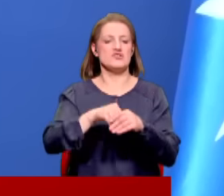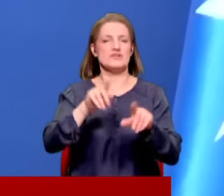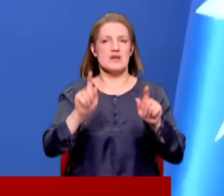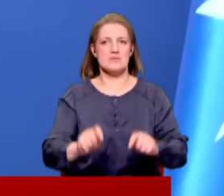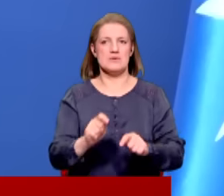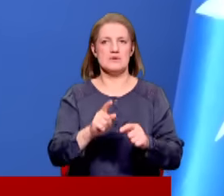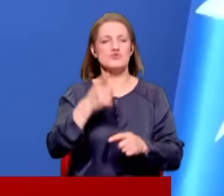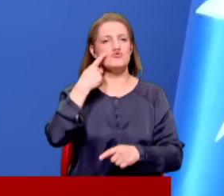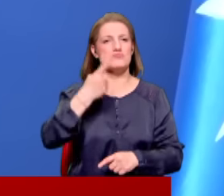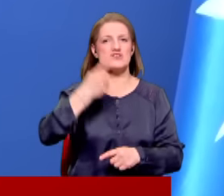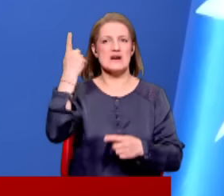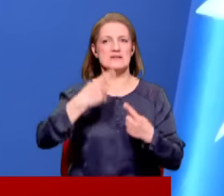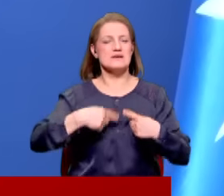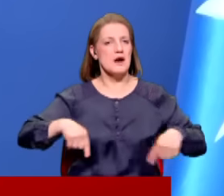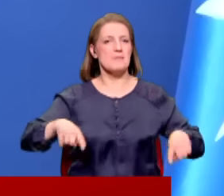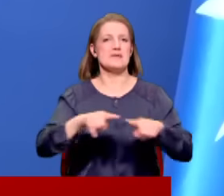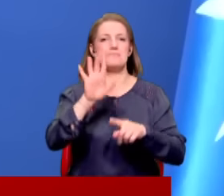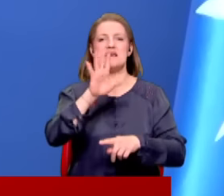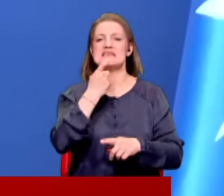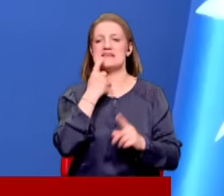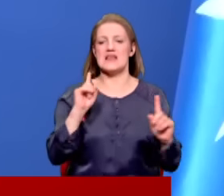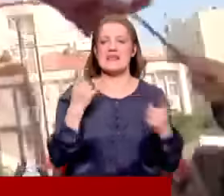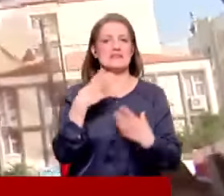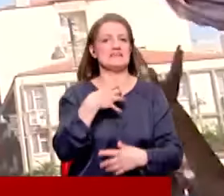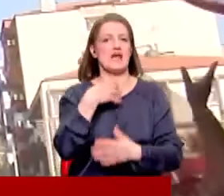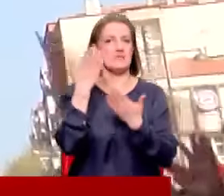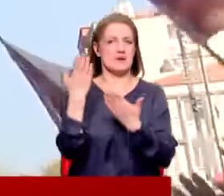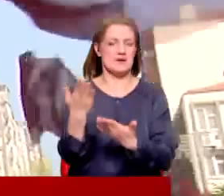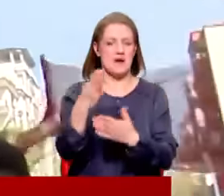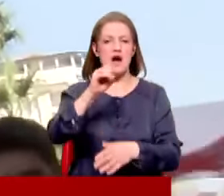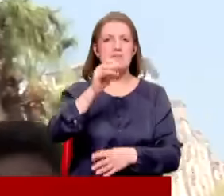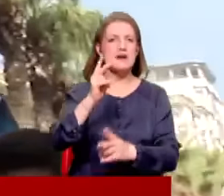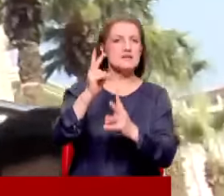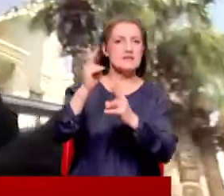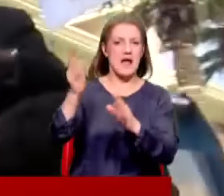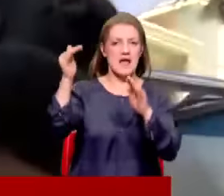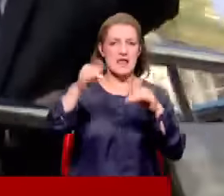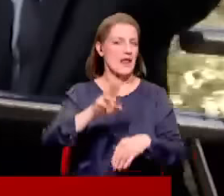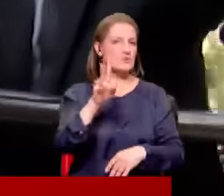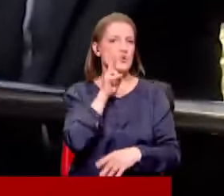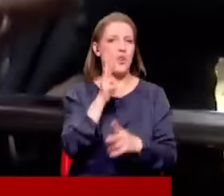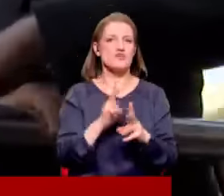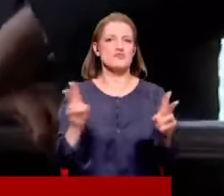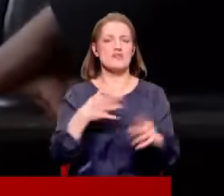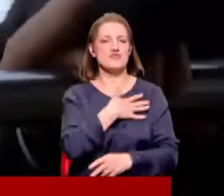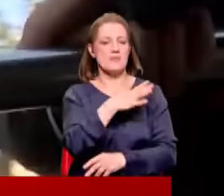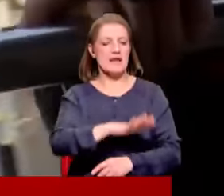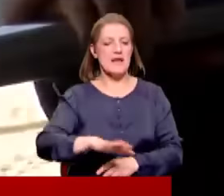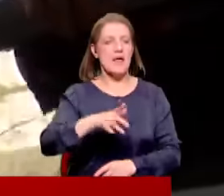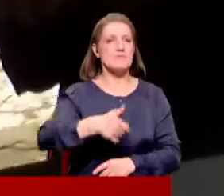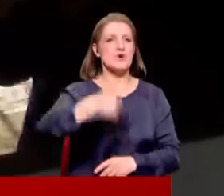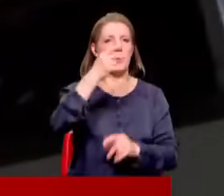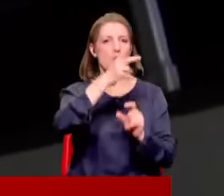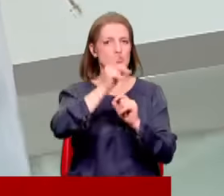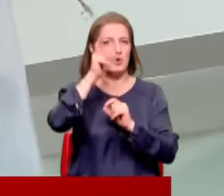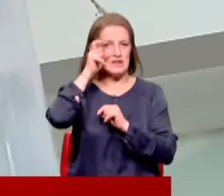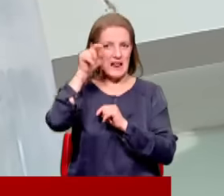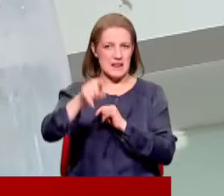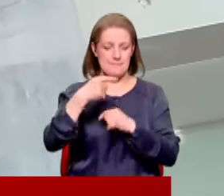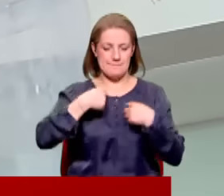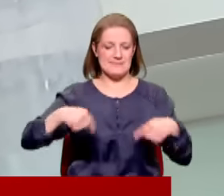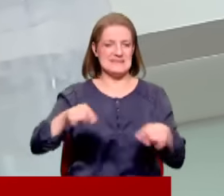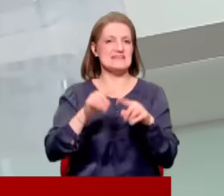Cumhurbaşkanlığı kabinesi ve Cumhurbaşkanımız 5 yıllık yetki sahibidir. AK Parti cephesinden gelen son açıklama. CHP Genel Başkanı Özgür Özel de